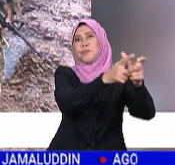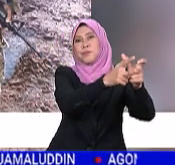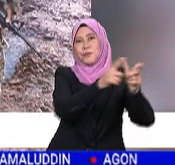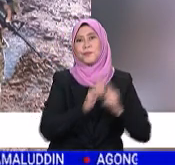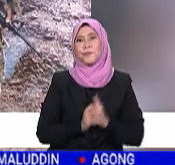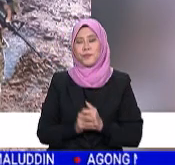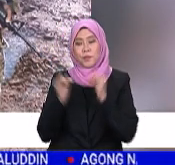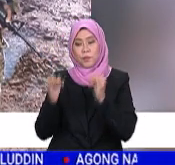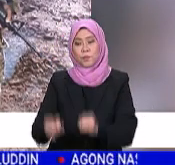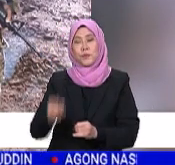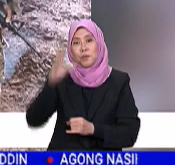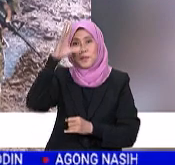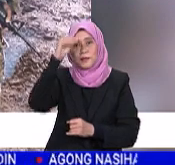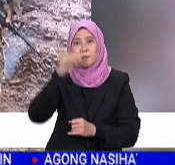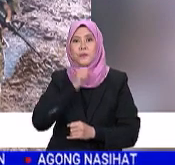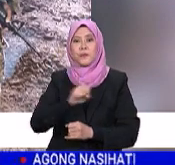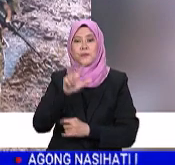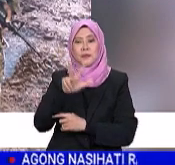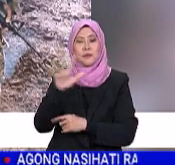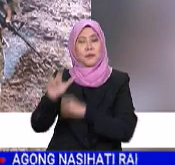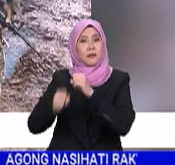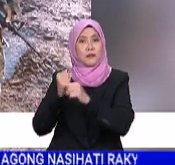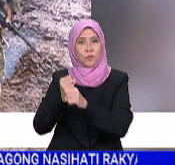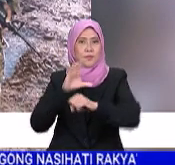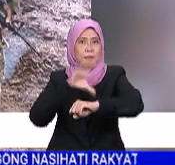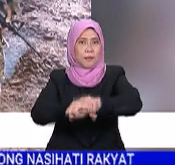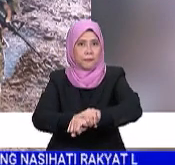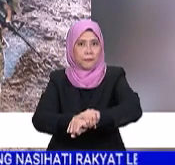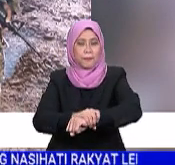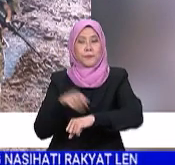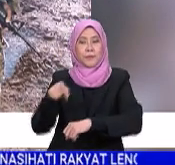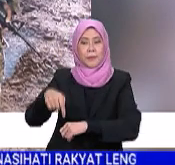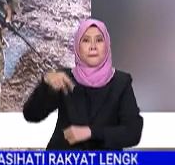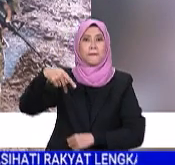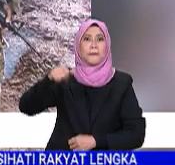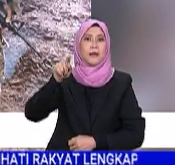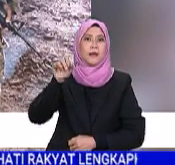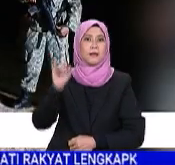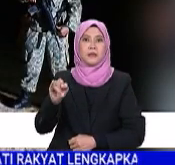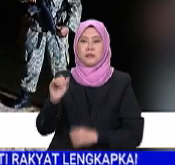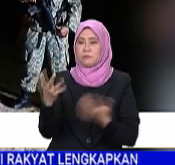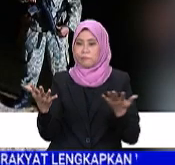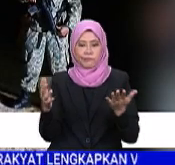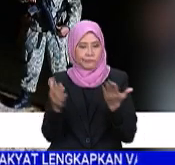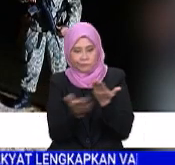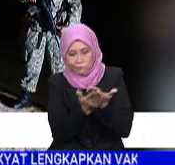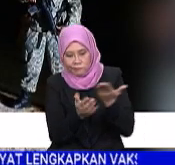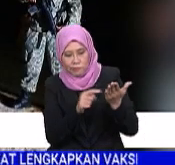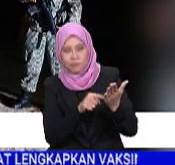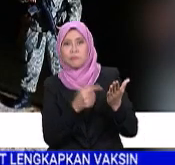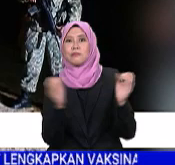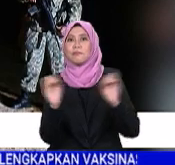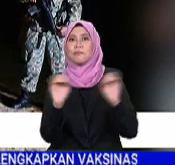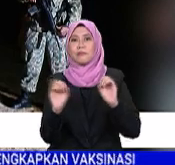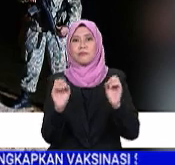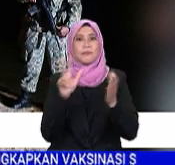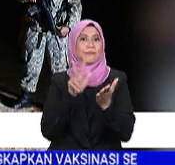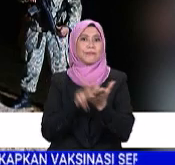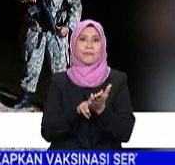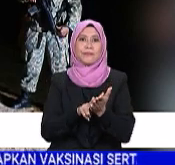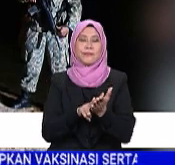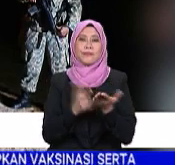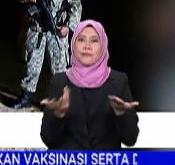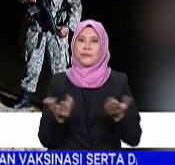individu lelaki berusia 35 tahun Ia ditahan merupakan Pati berikutan tidak mempunyai dokumen Perjalanan yang